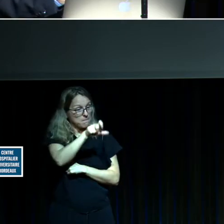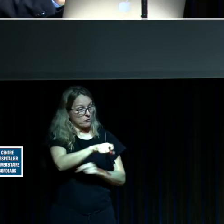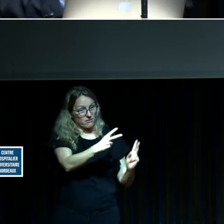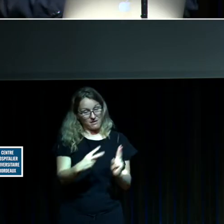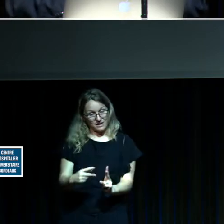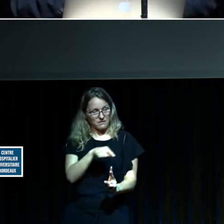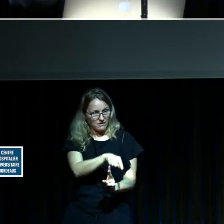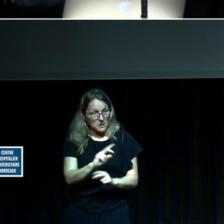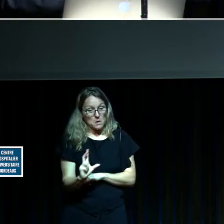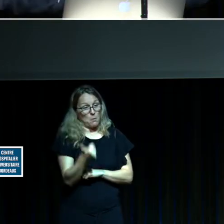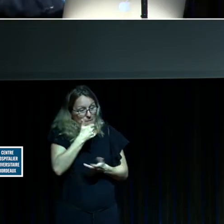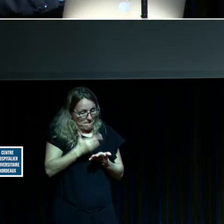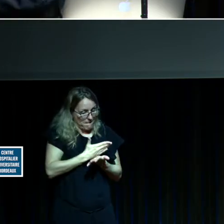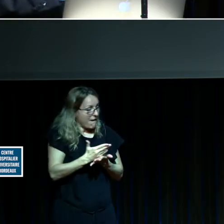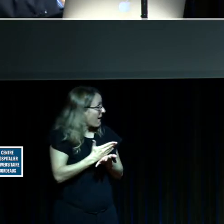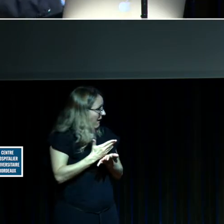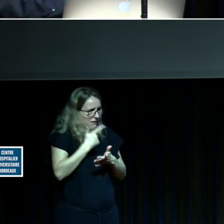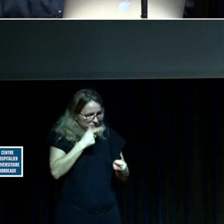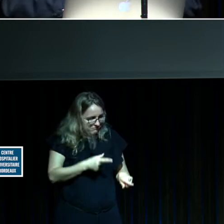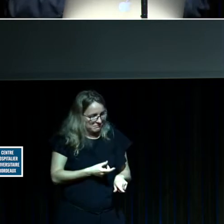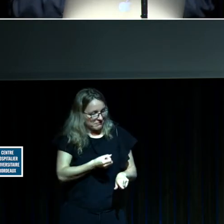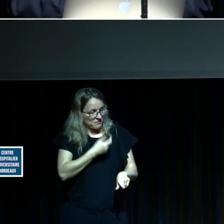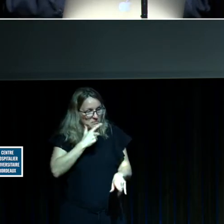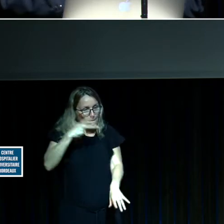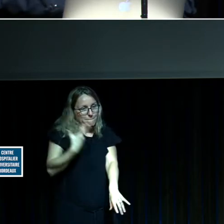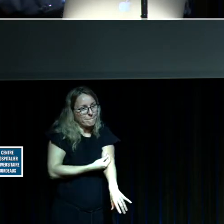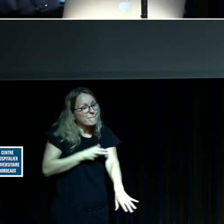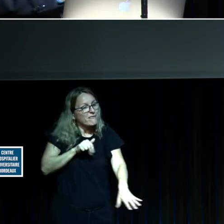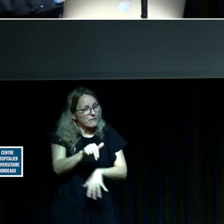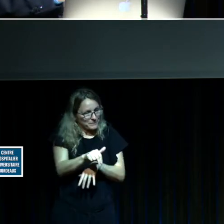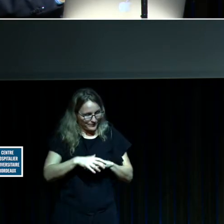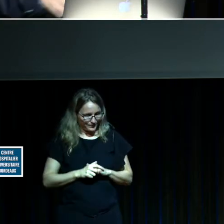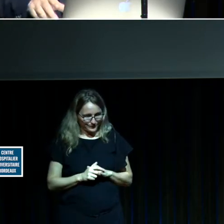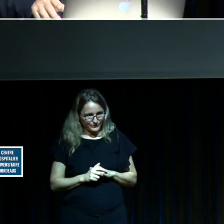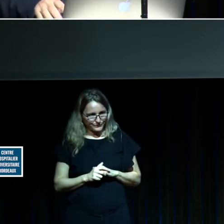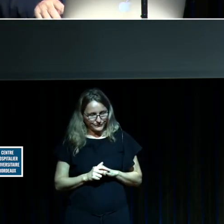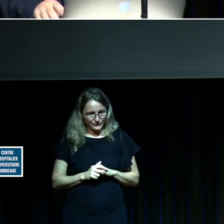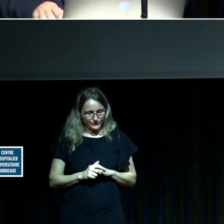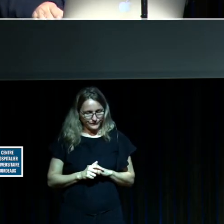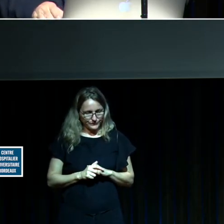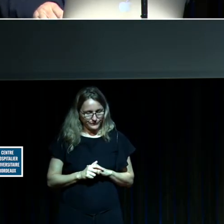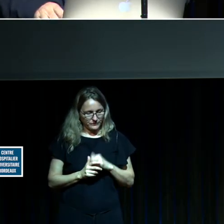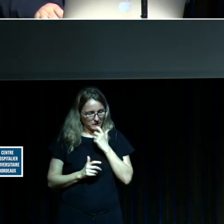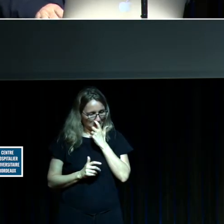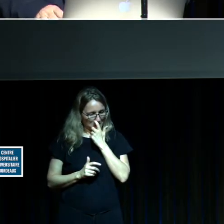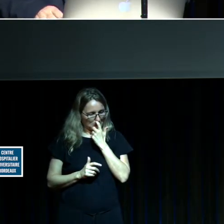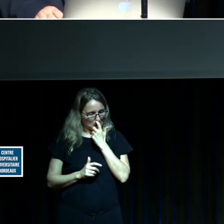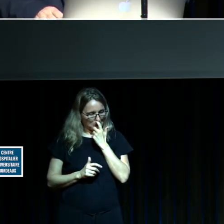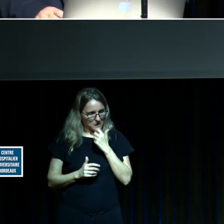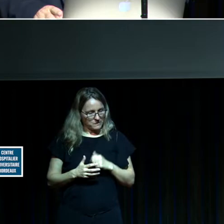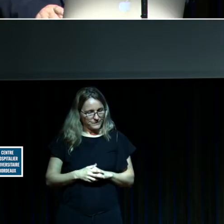d'arriver. Le premier est en train de préparer le médicament qu'on va injecter à la patiente qui est là.